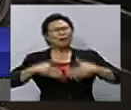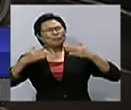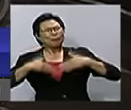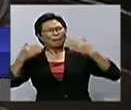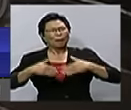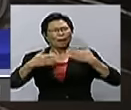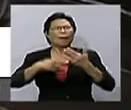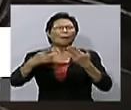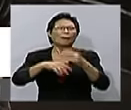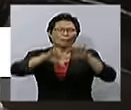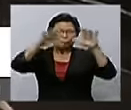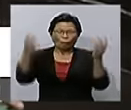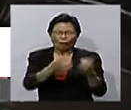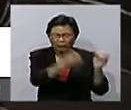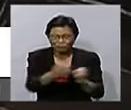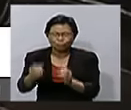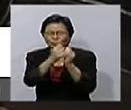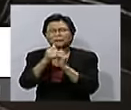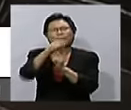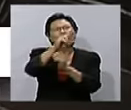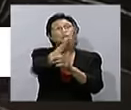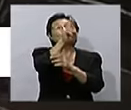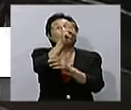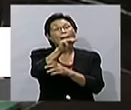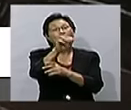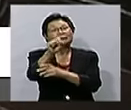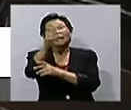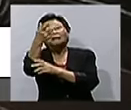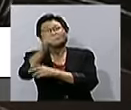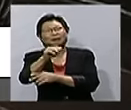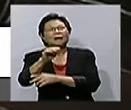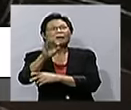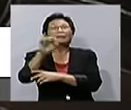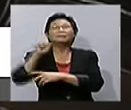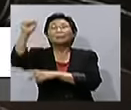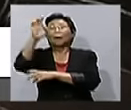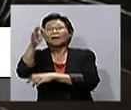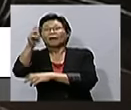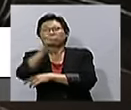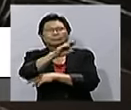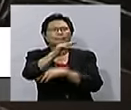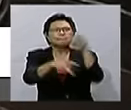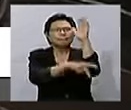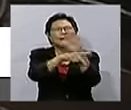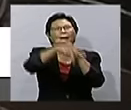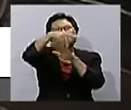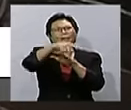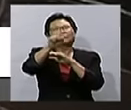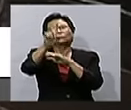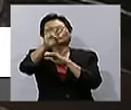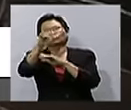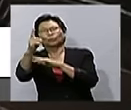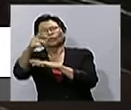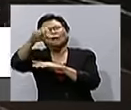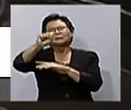Bah anjuran bersama Universiti Malaysia Sabah, RTM Menerusi Sabah FM dan juga Pejabat Parlimen P171